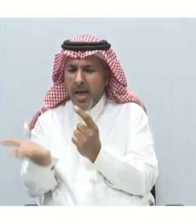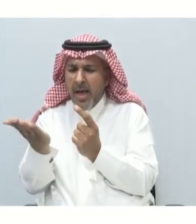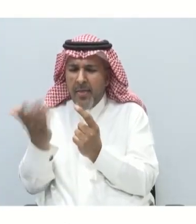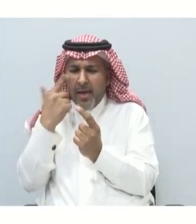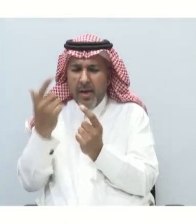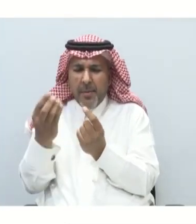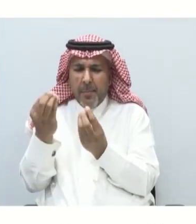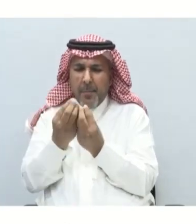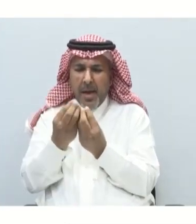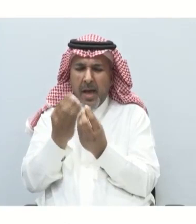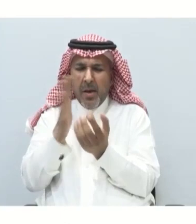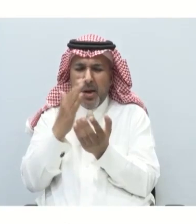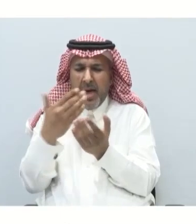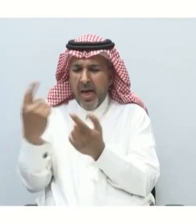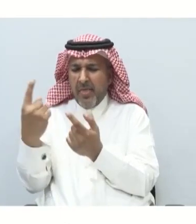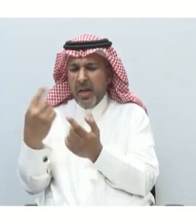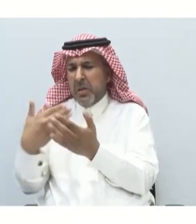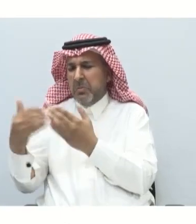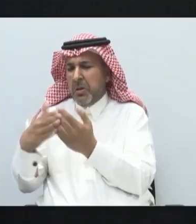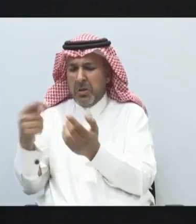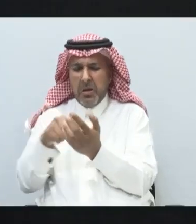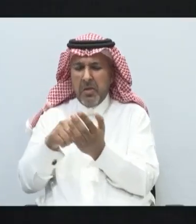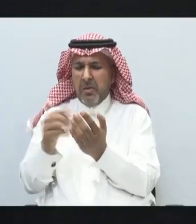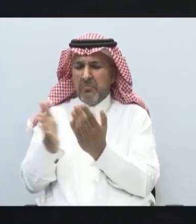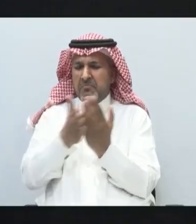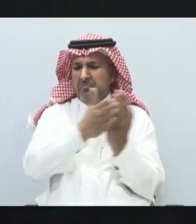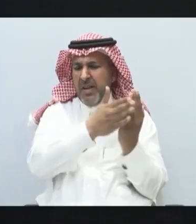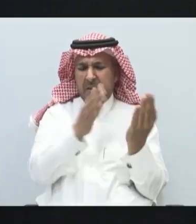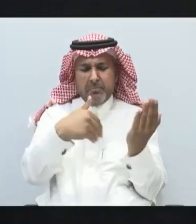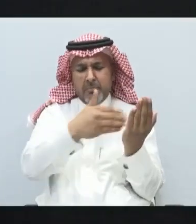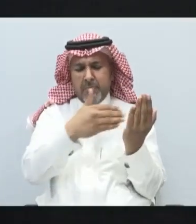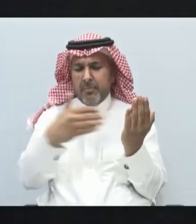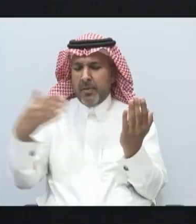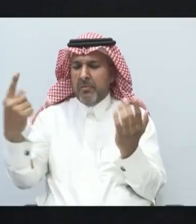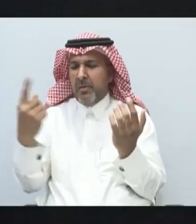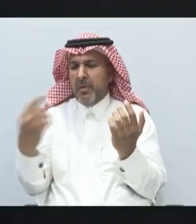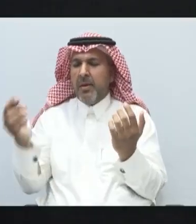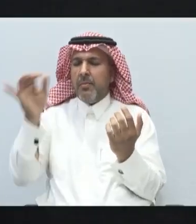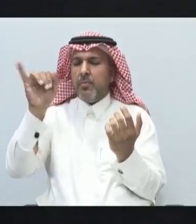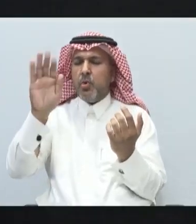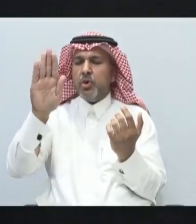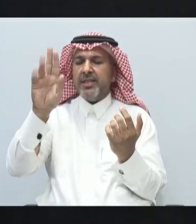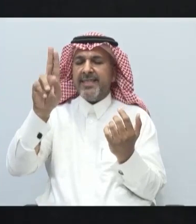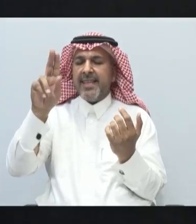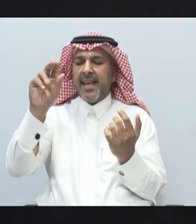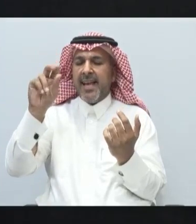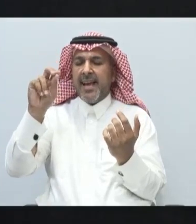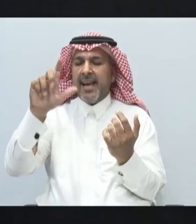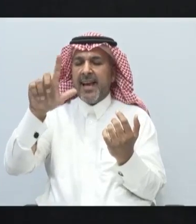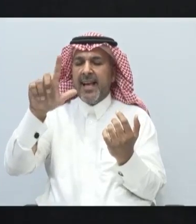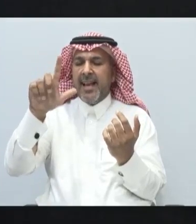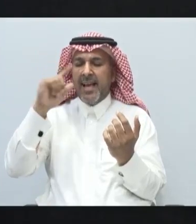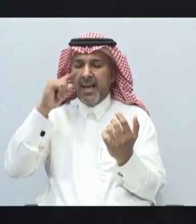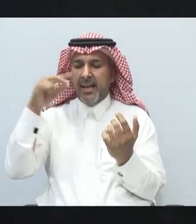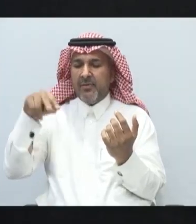فبالتالي نلاحظ ان قد يعني في الان حيكون عندي متغير مستقل ويؤثر تاثيرا